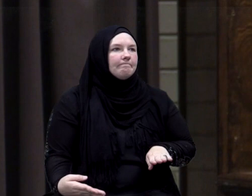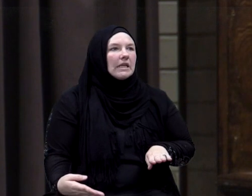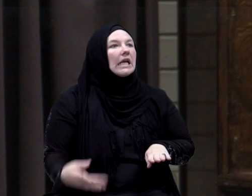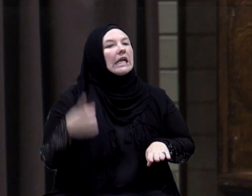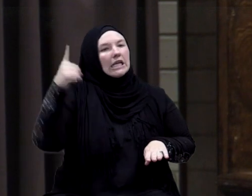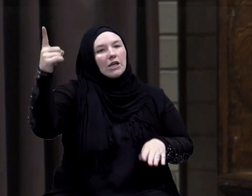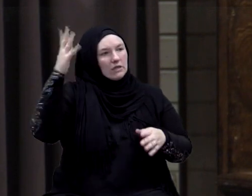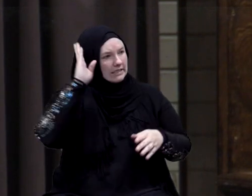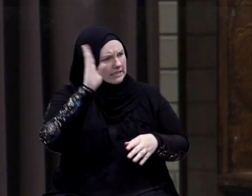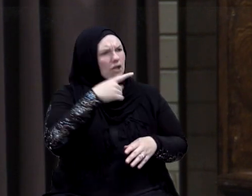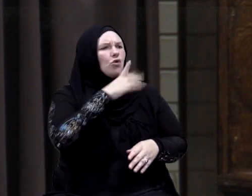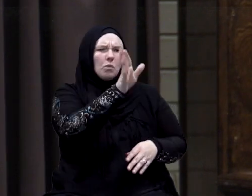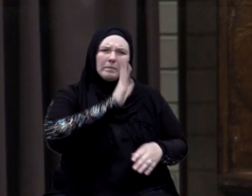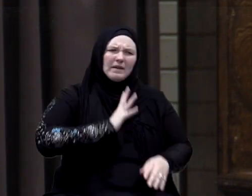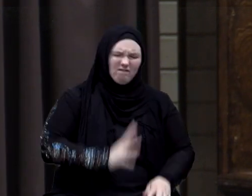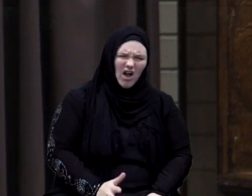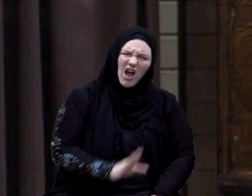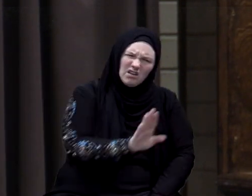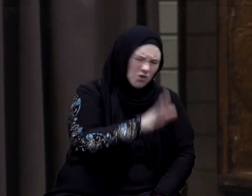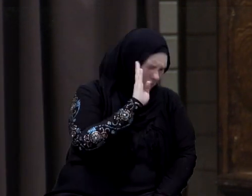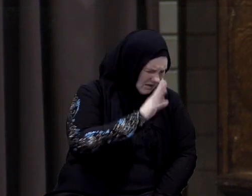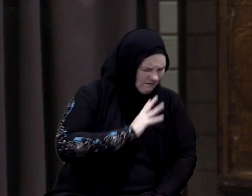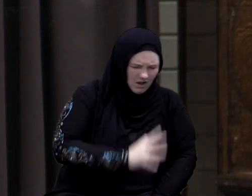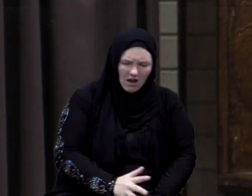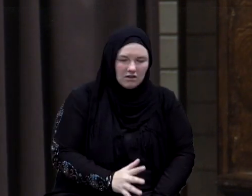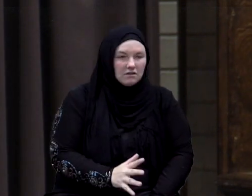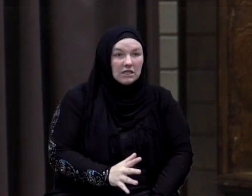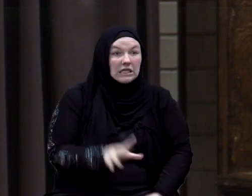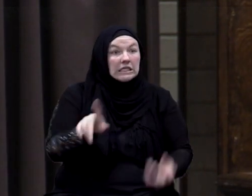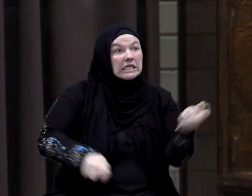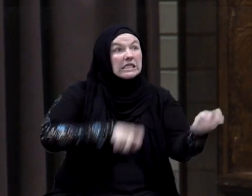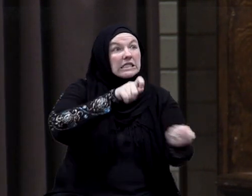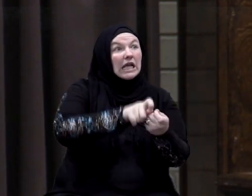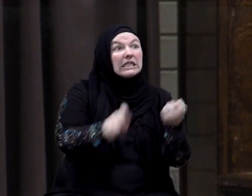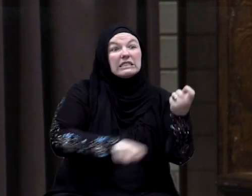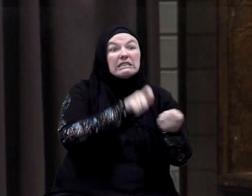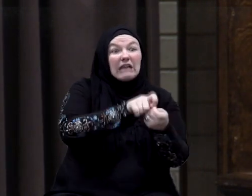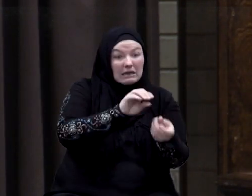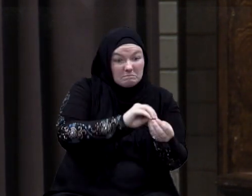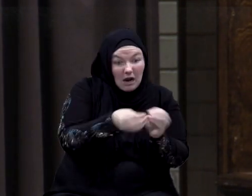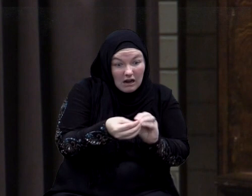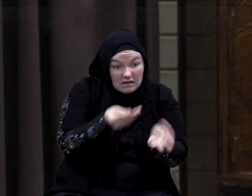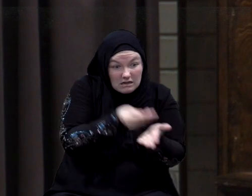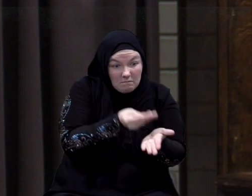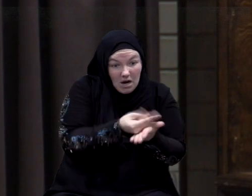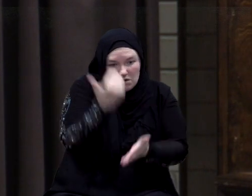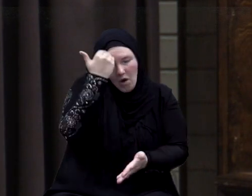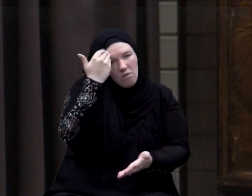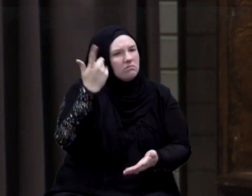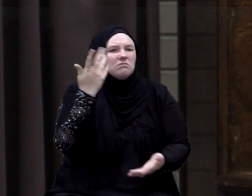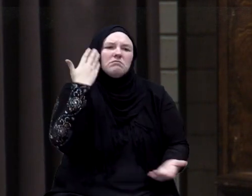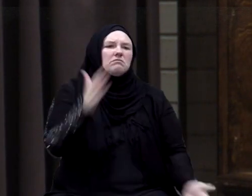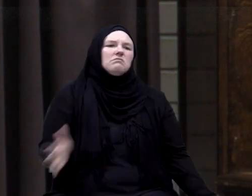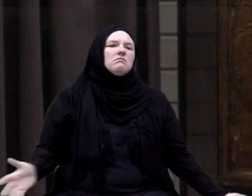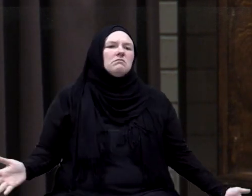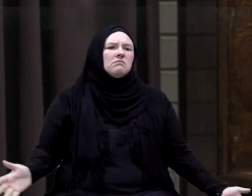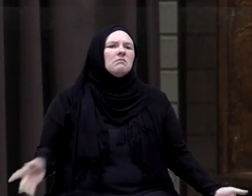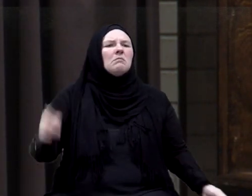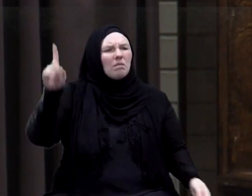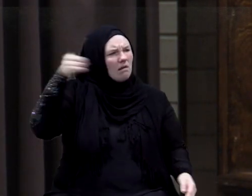making. Why? Allah subhanahu wa ta'ala says, وَلَوْ بَسَطَ اللَّهُ الرِّزْقَ لِعِبَادِهِ لَبَغَوْا فِي